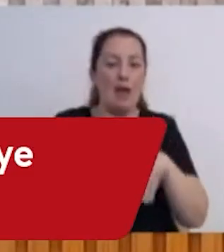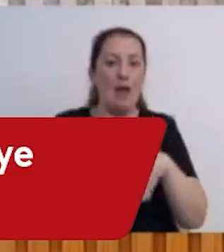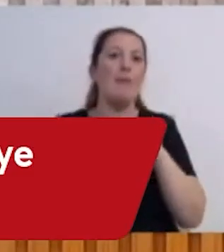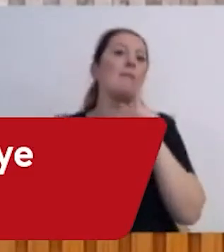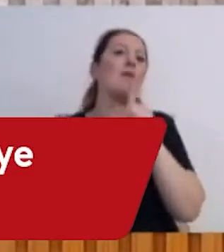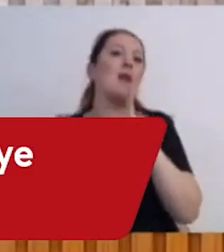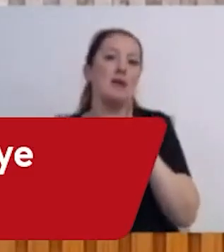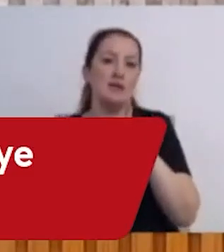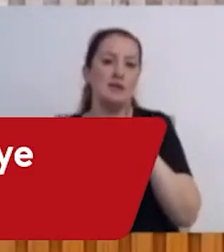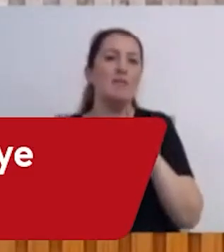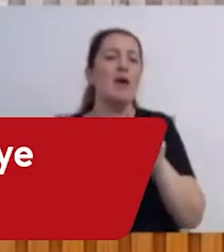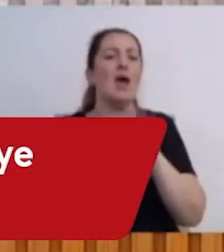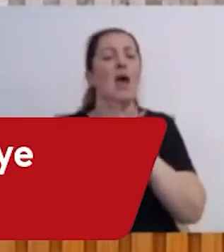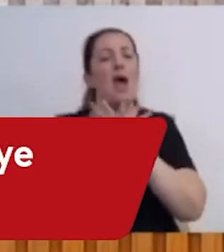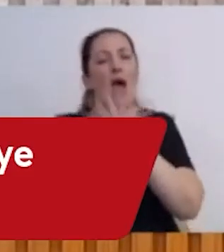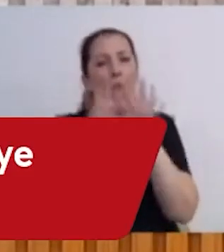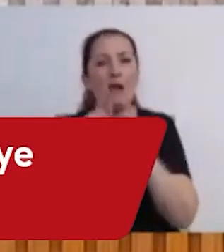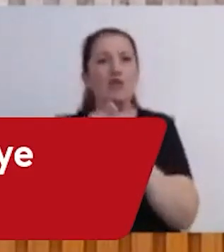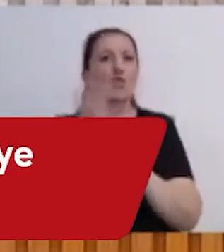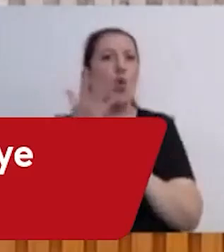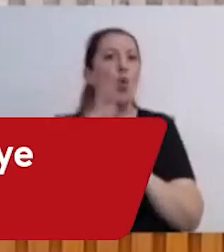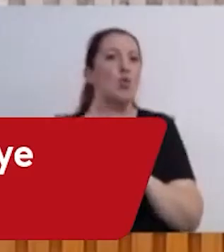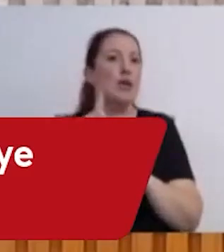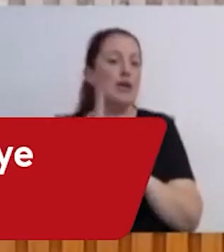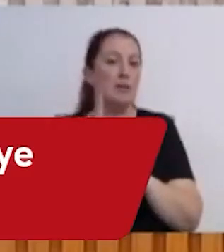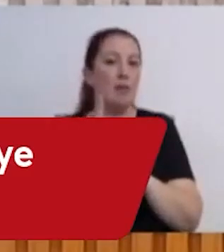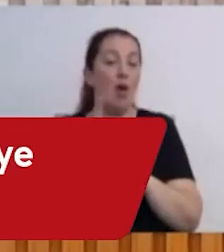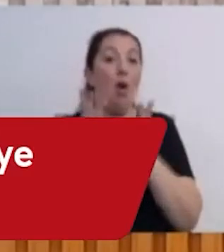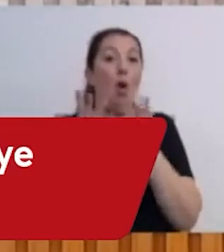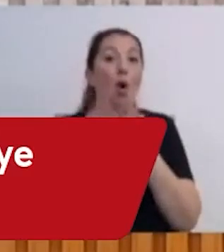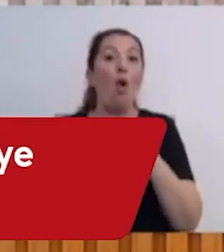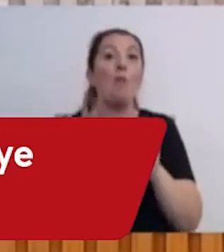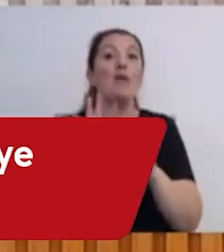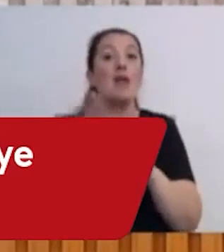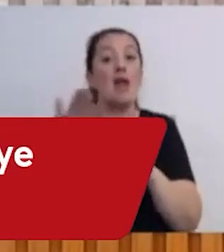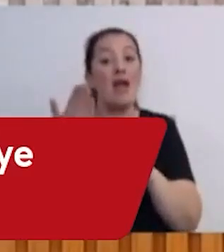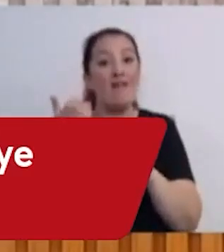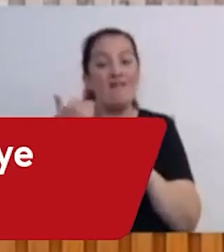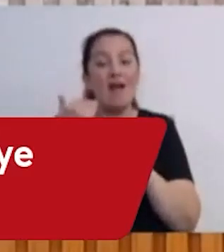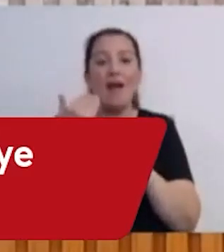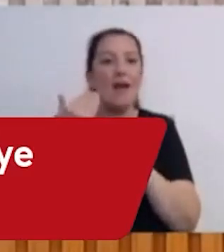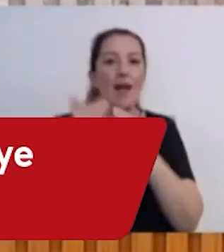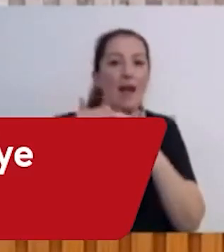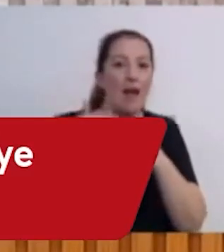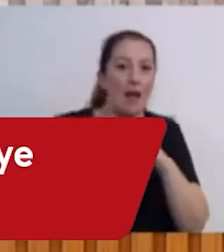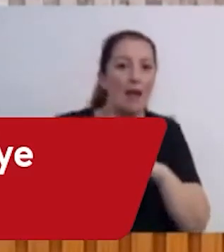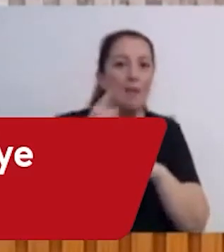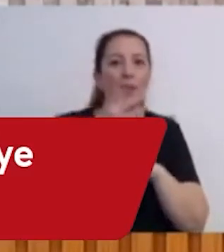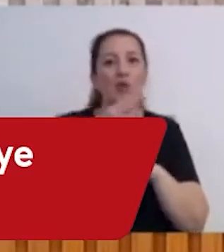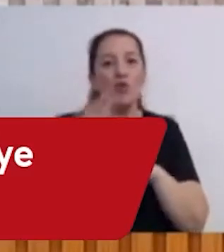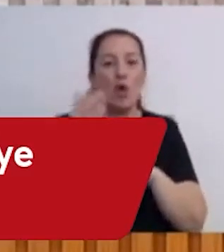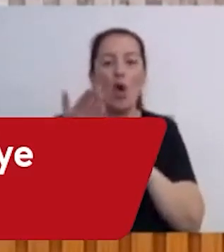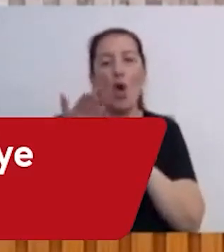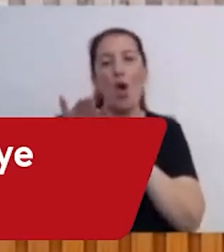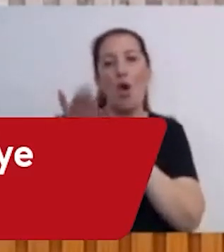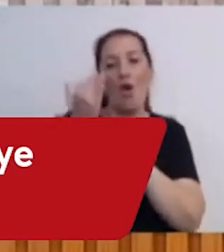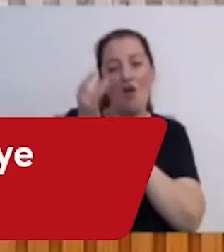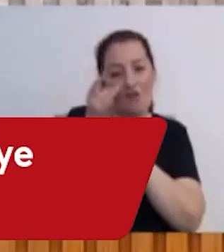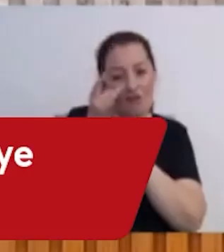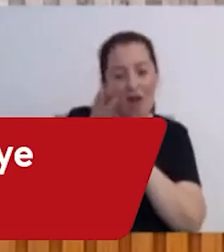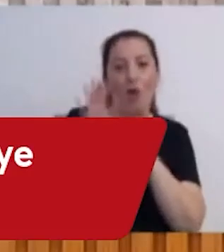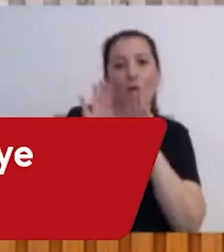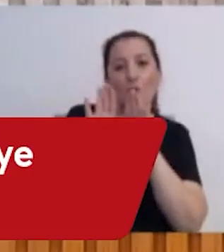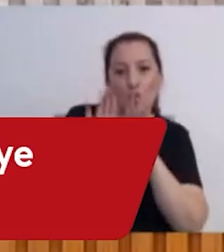engelleyebiliriz. Her şeyde olduğu gibi olmadan engellemek birçok şeyi çok önceden